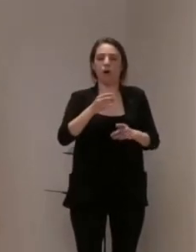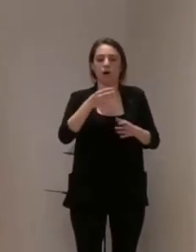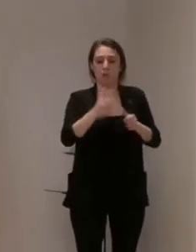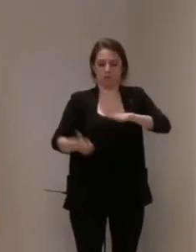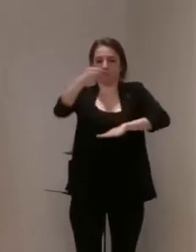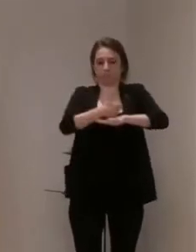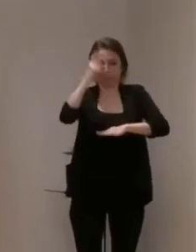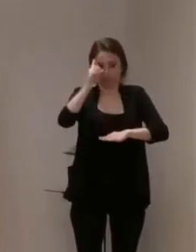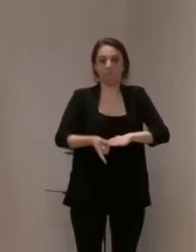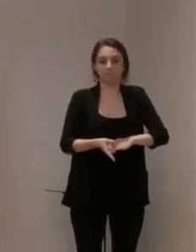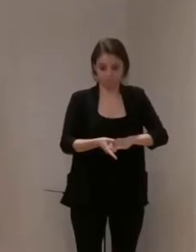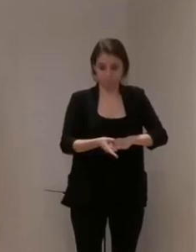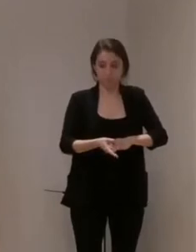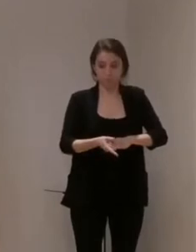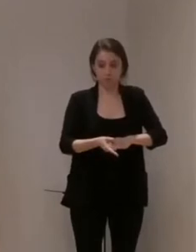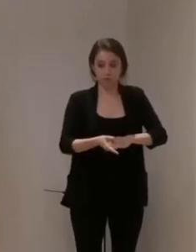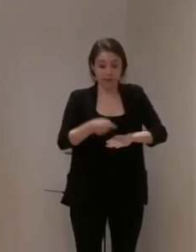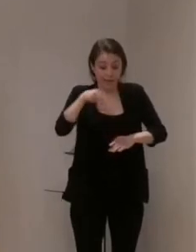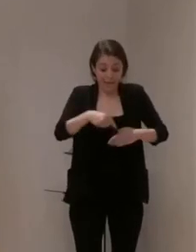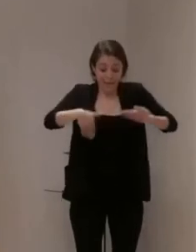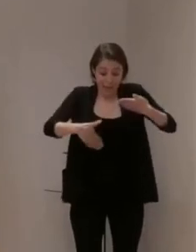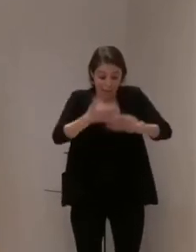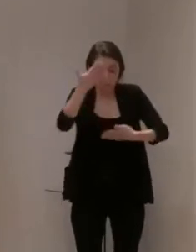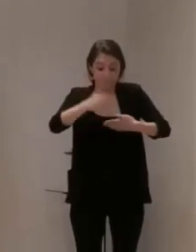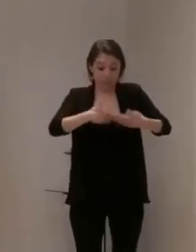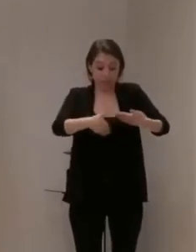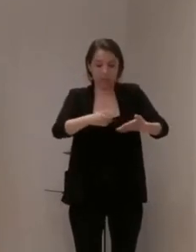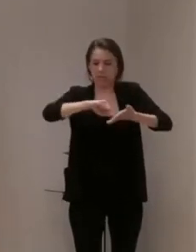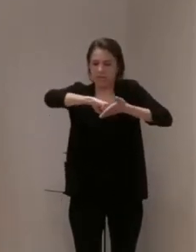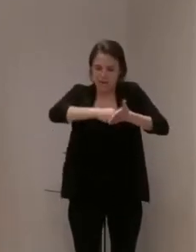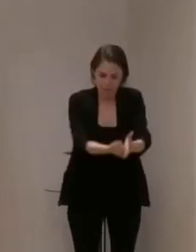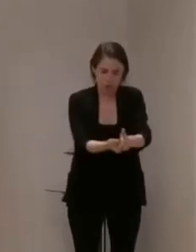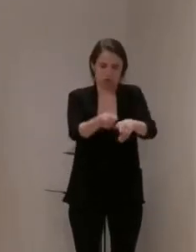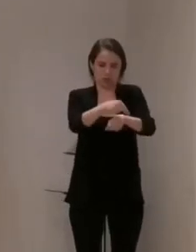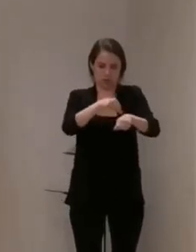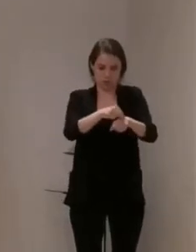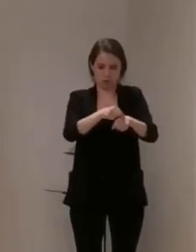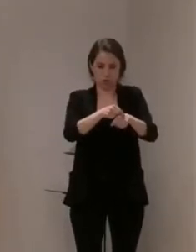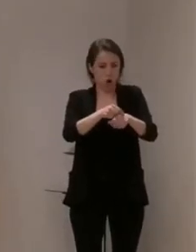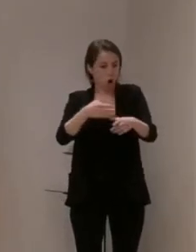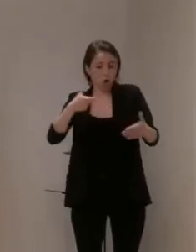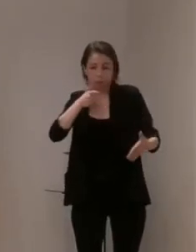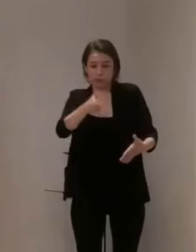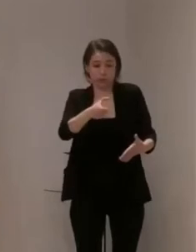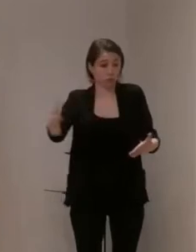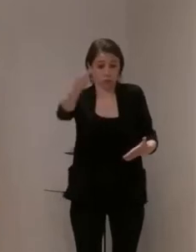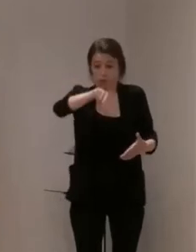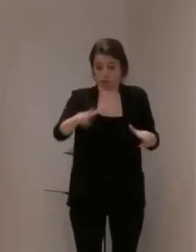d'on se'n va dur a terme tota la repressió política de l'Estat contra la dissidència.